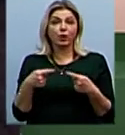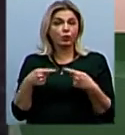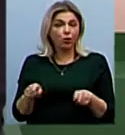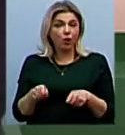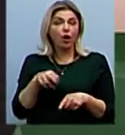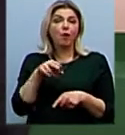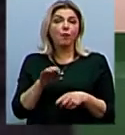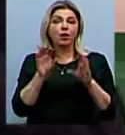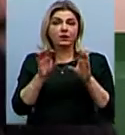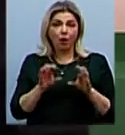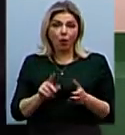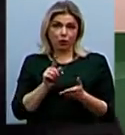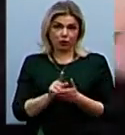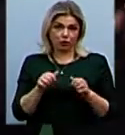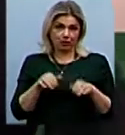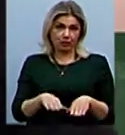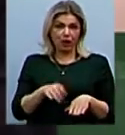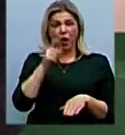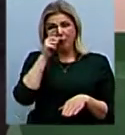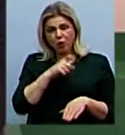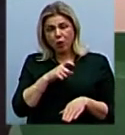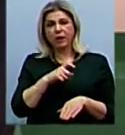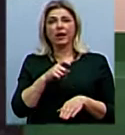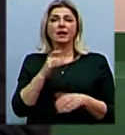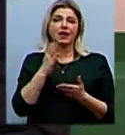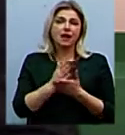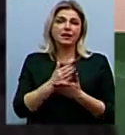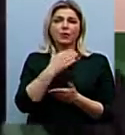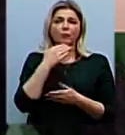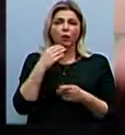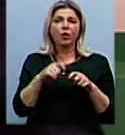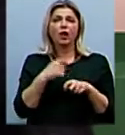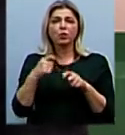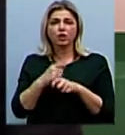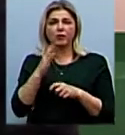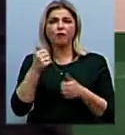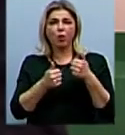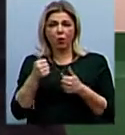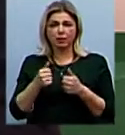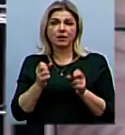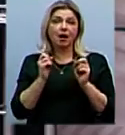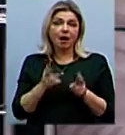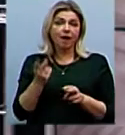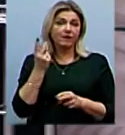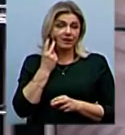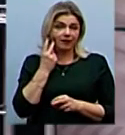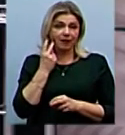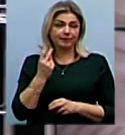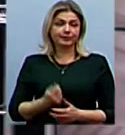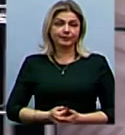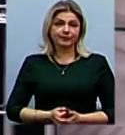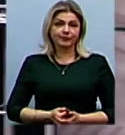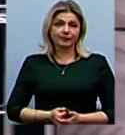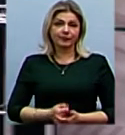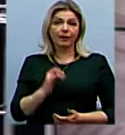закону должен был принять такое решение. Плохо приняли, согласен, куча там нарушений в конкурсе, как всегда, собственно говоря, да.